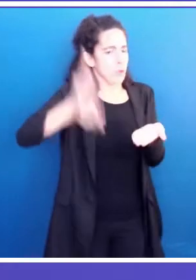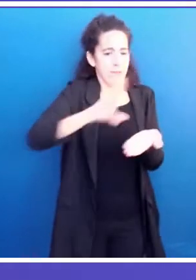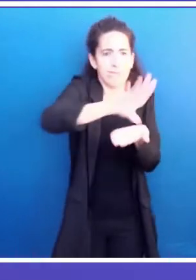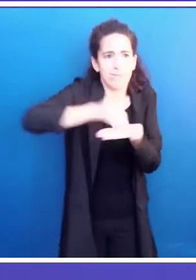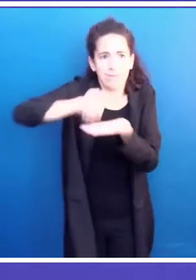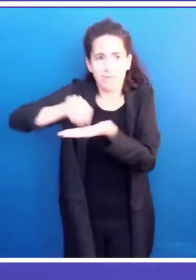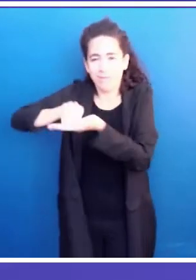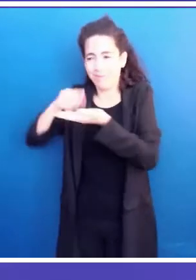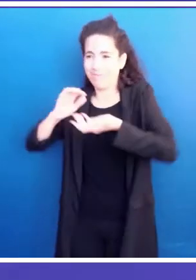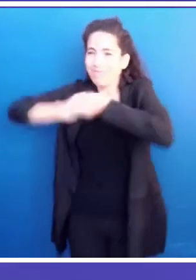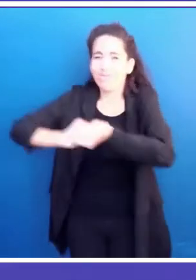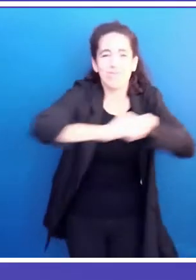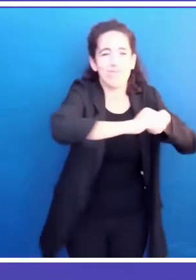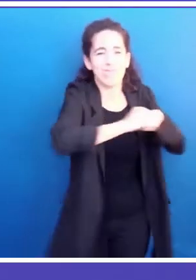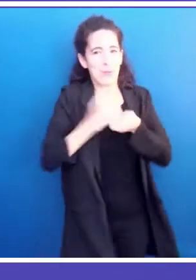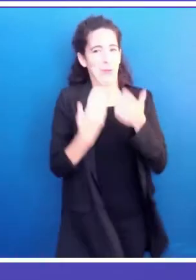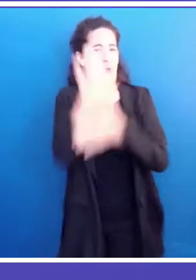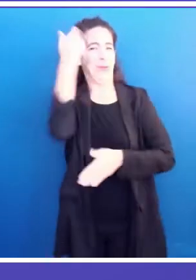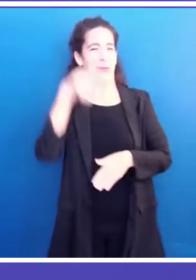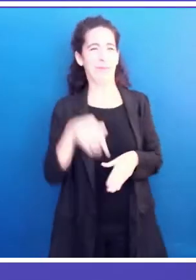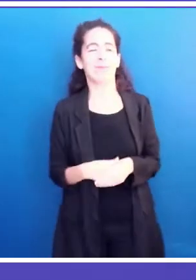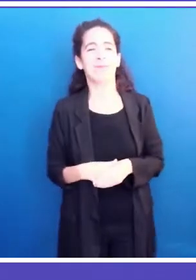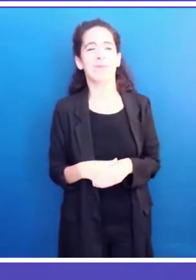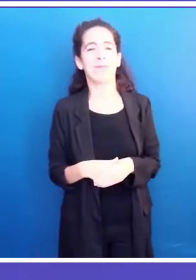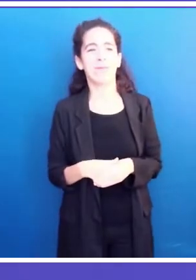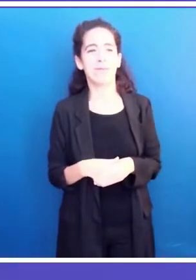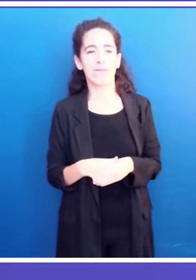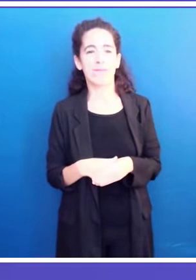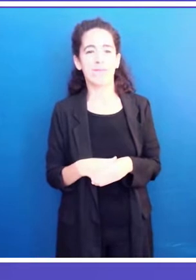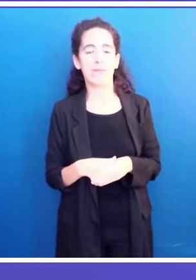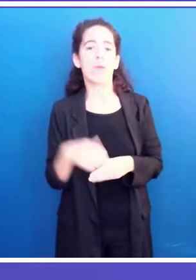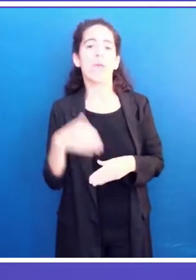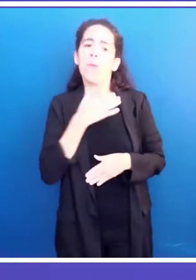ما قمنا به، وحيث يمكن أن أسلط الضوء على المبادرات الجديدة التي نقوم